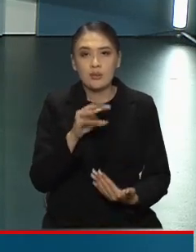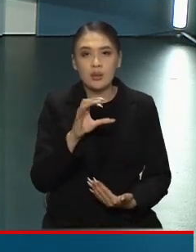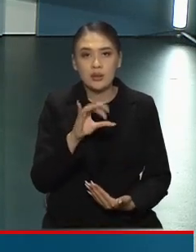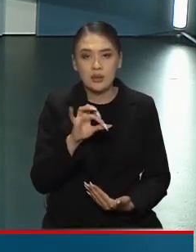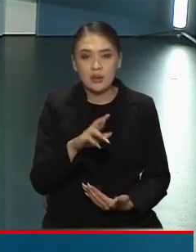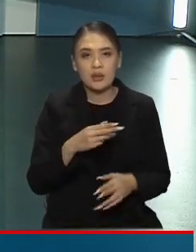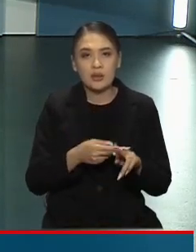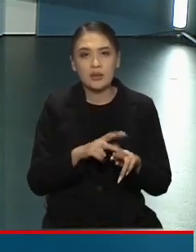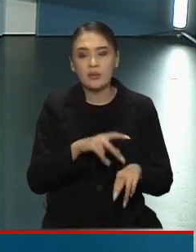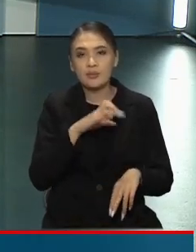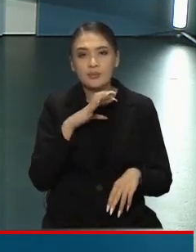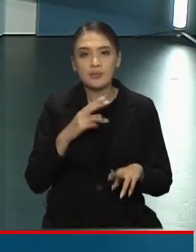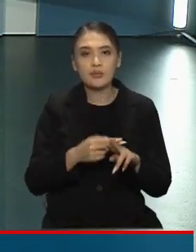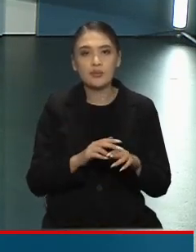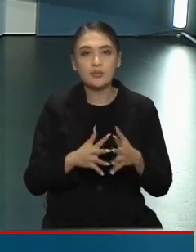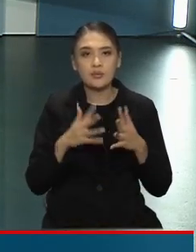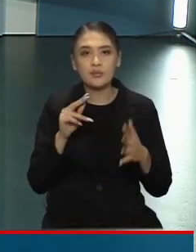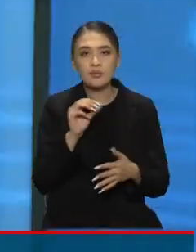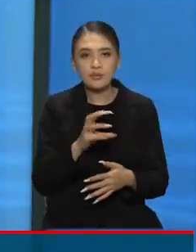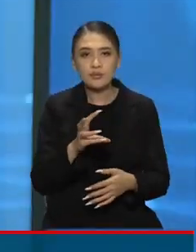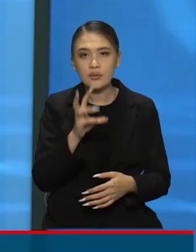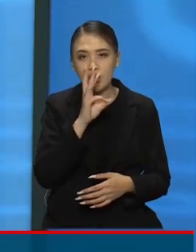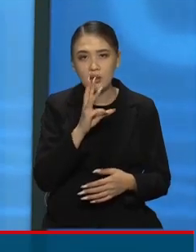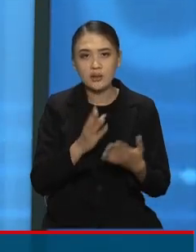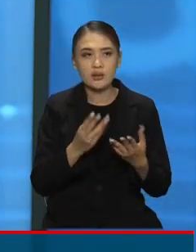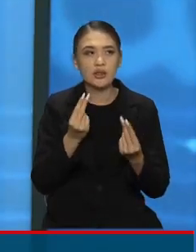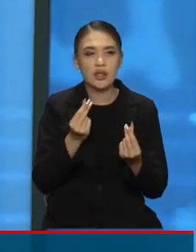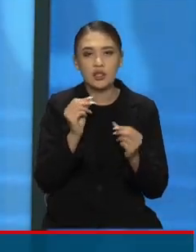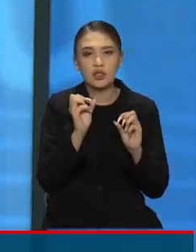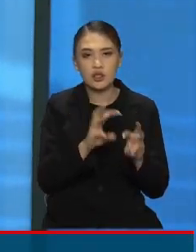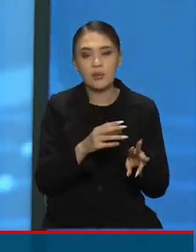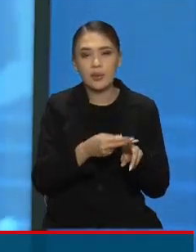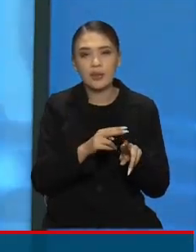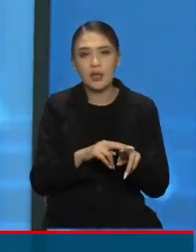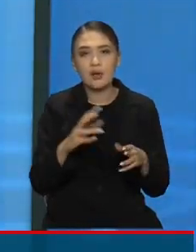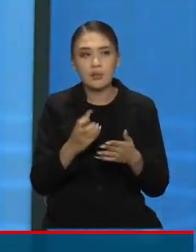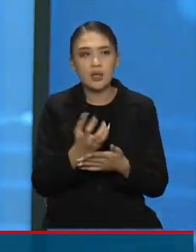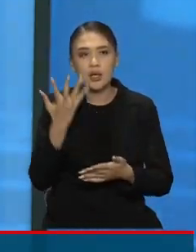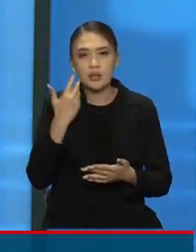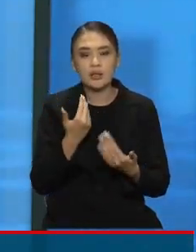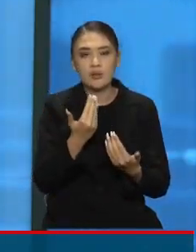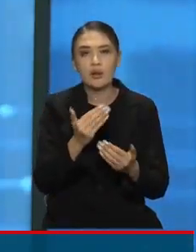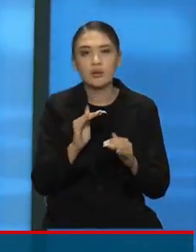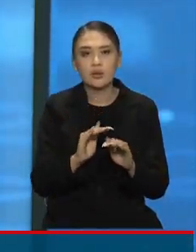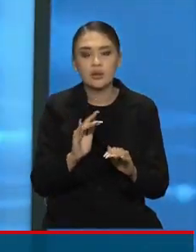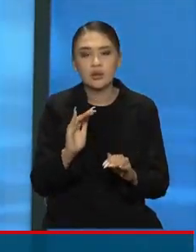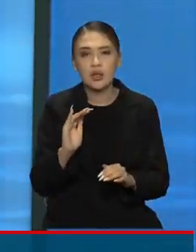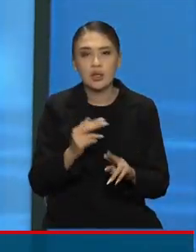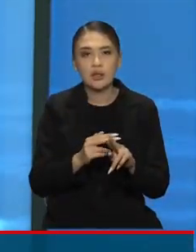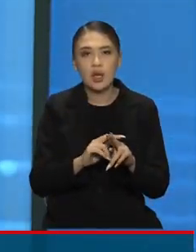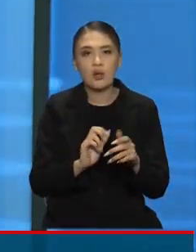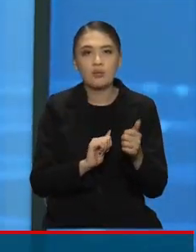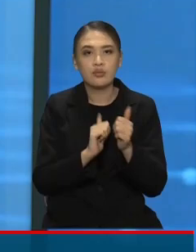стоит многого, да, даже больше, чем зарплата и деньги, да, просто когда ты их получаешь, когда твой ученик выигрывает и превосходит